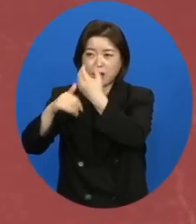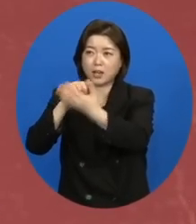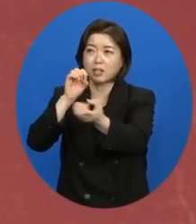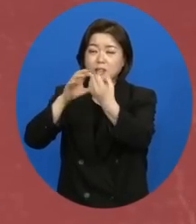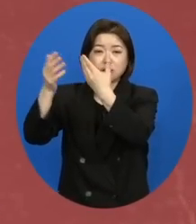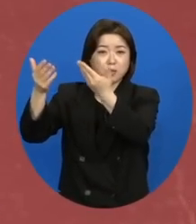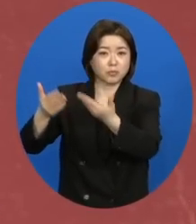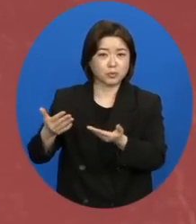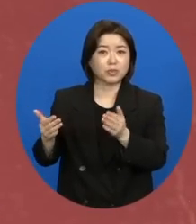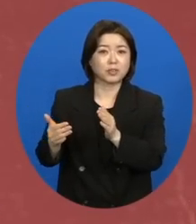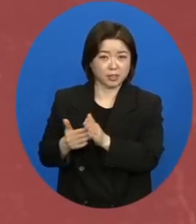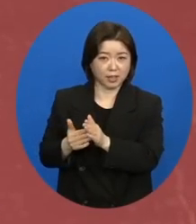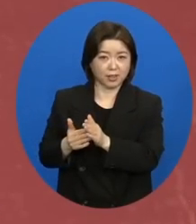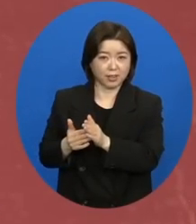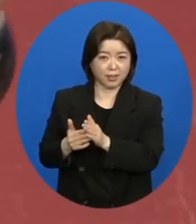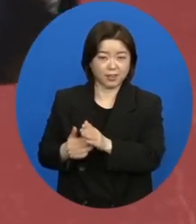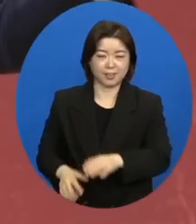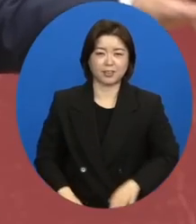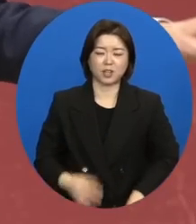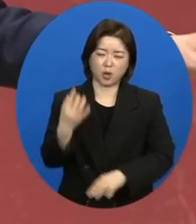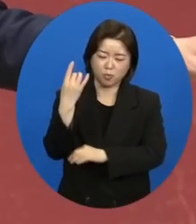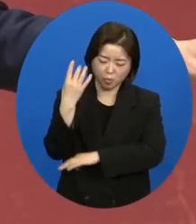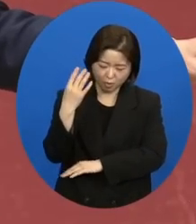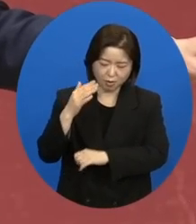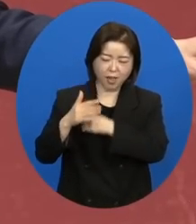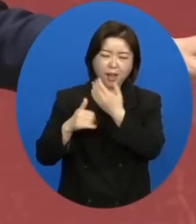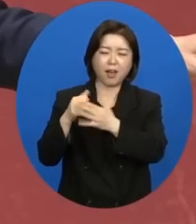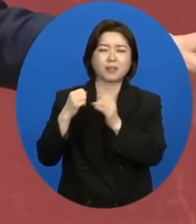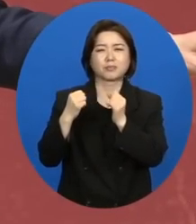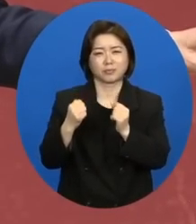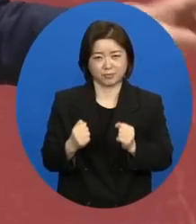응답하셨다라는 거예요. 원래 그 하나님 계셨어요.